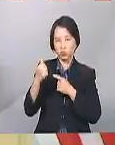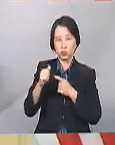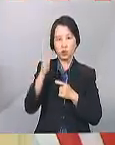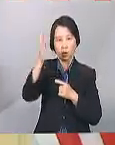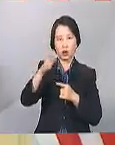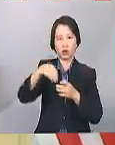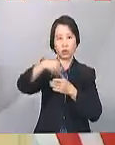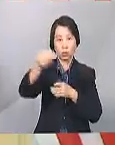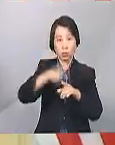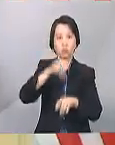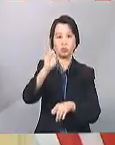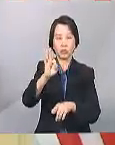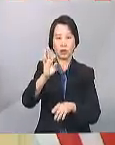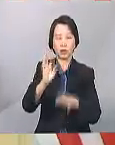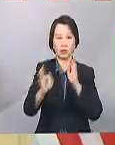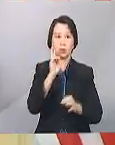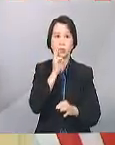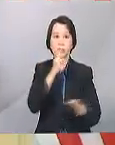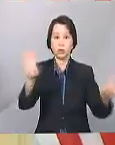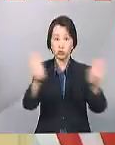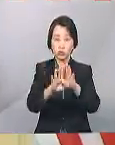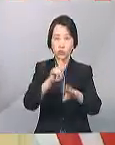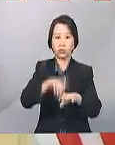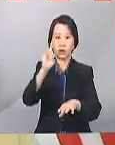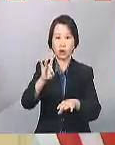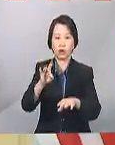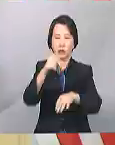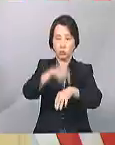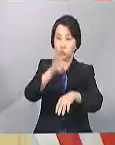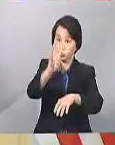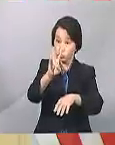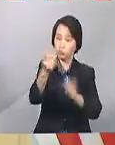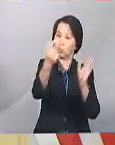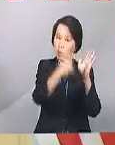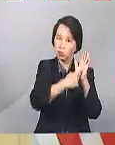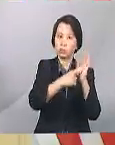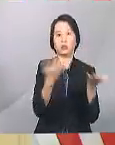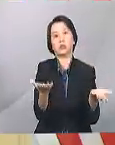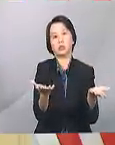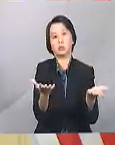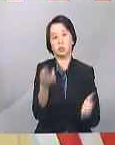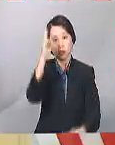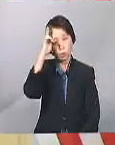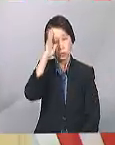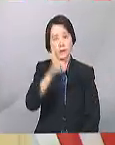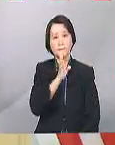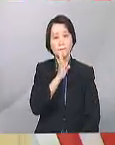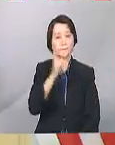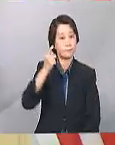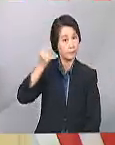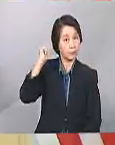akan keluar pukul 9. Kalau restoran tutup pukul 8, boleh order pukul 7. Ya, walau bagaimanapun seperti saya katakan tadi